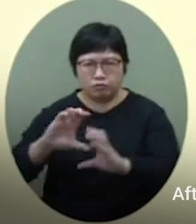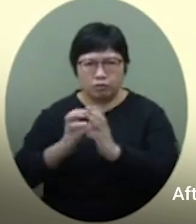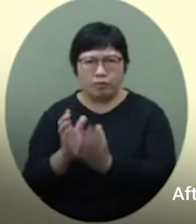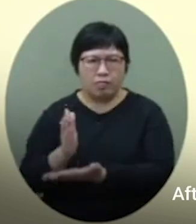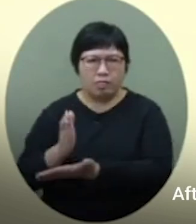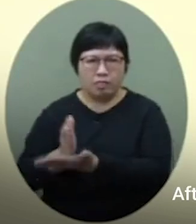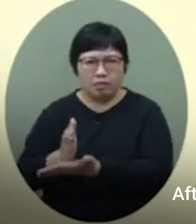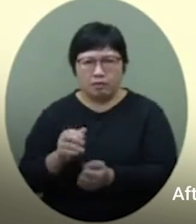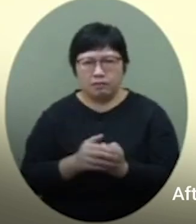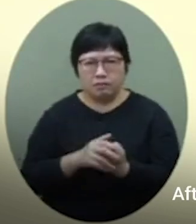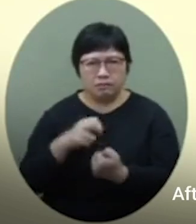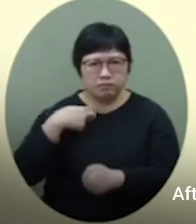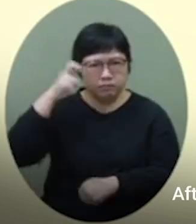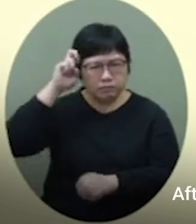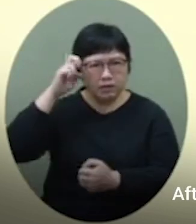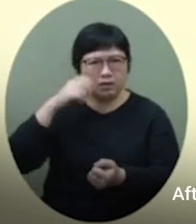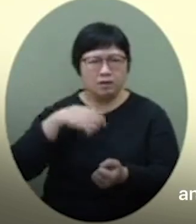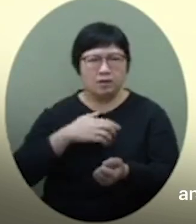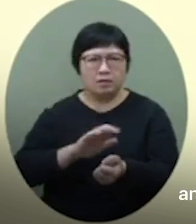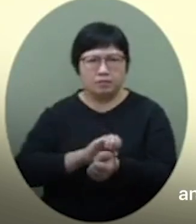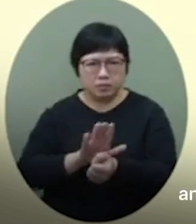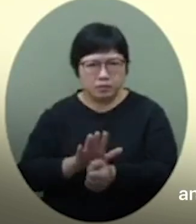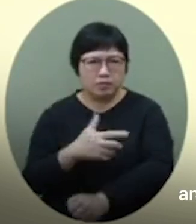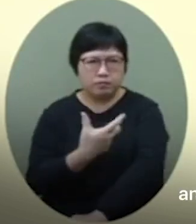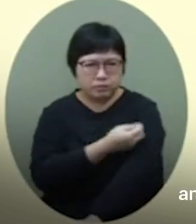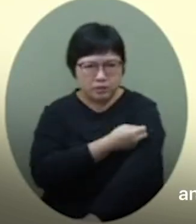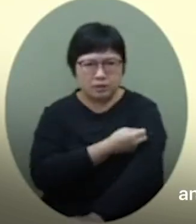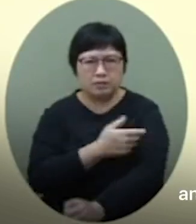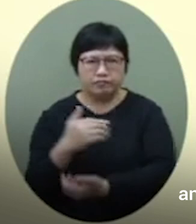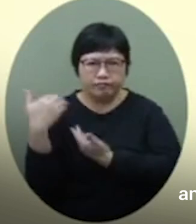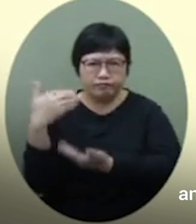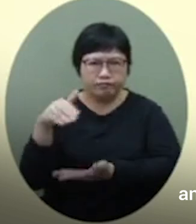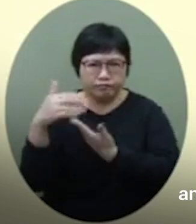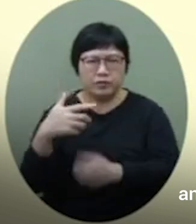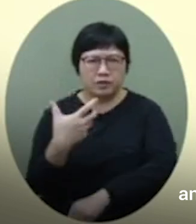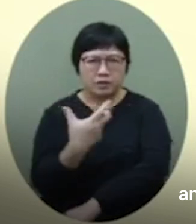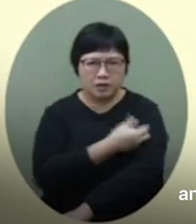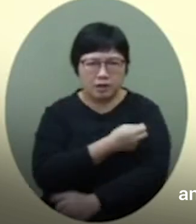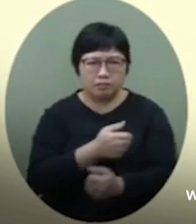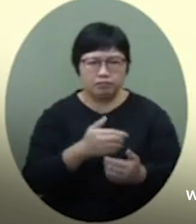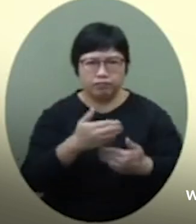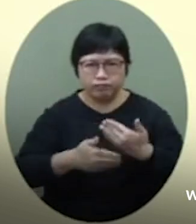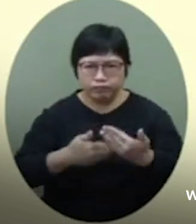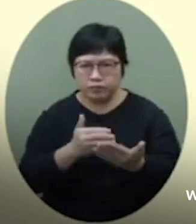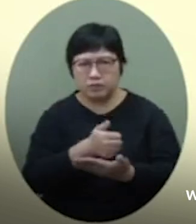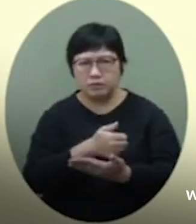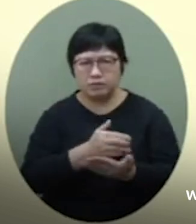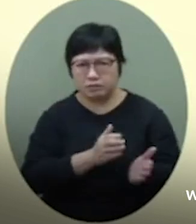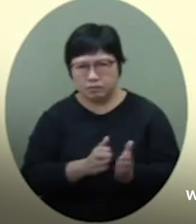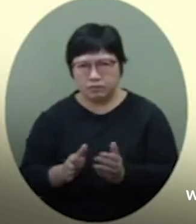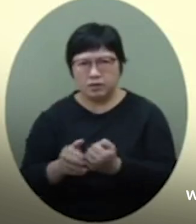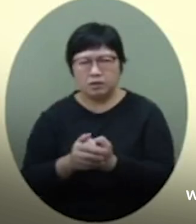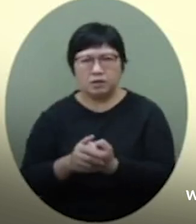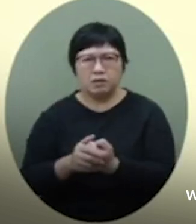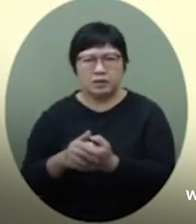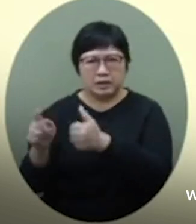我哋喺考虑过新冠疫苗供应同埋疫苗接种嘅运作情况之后咧，就决定扩大优先